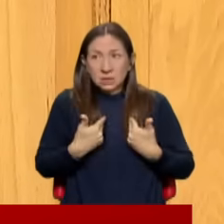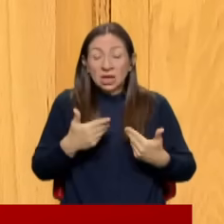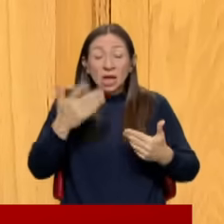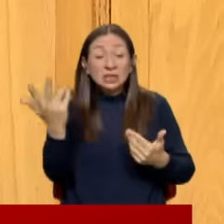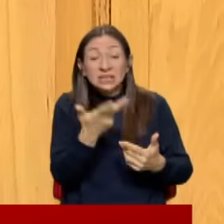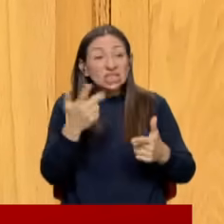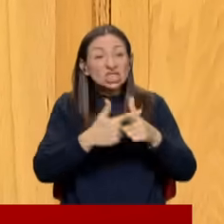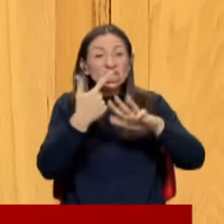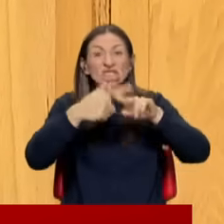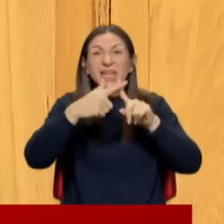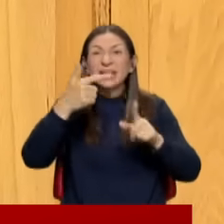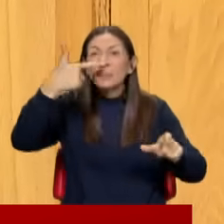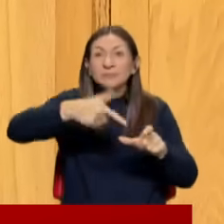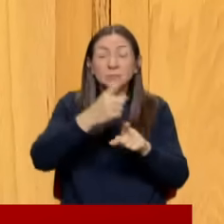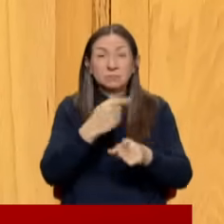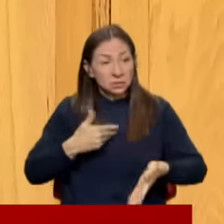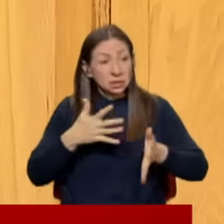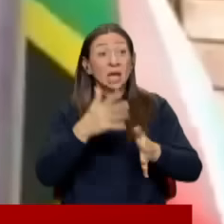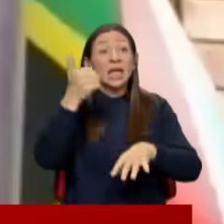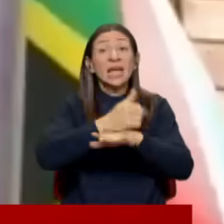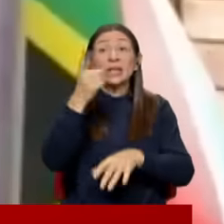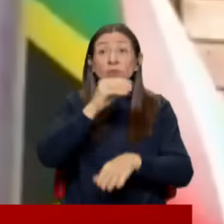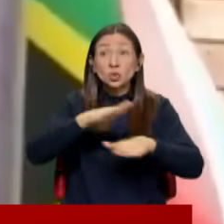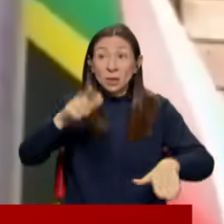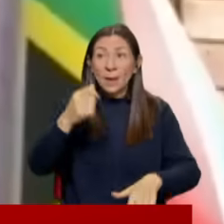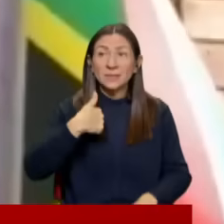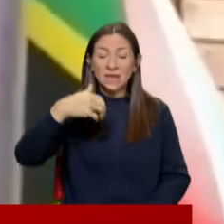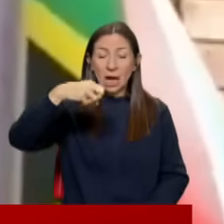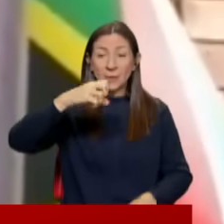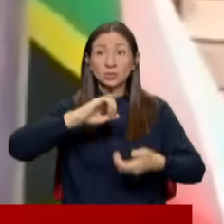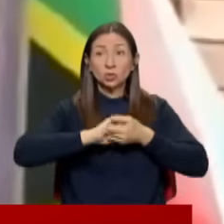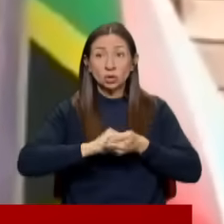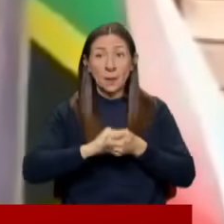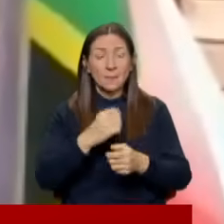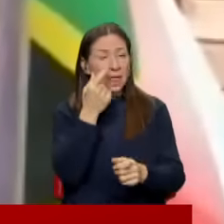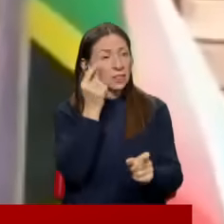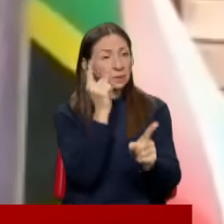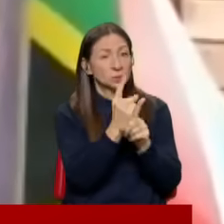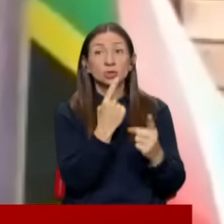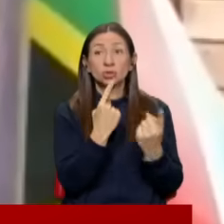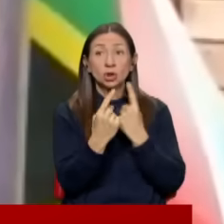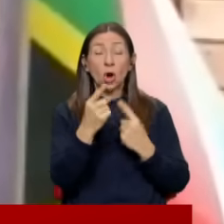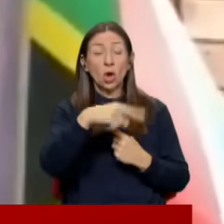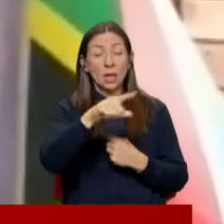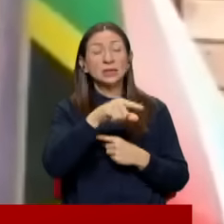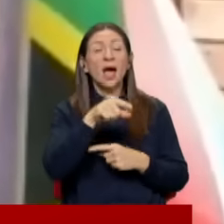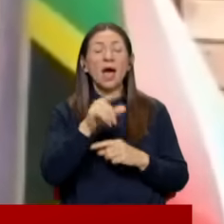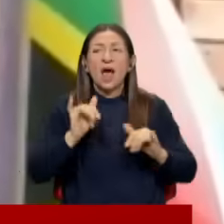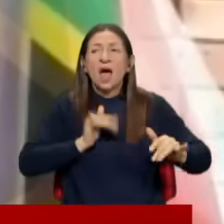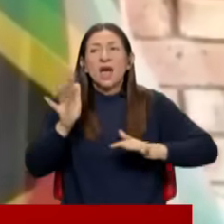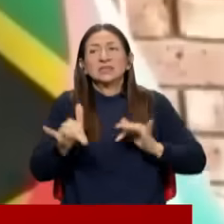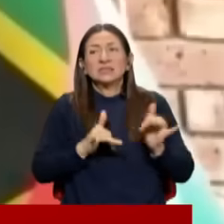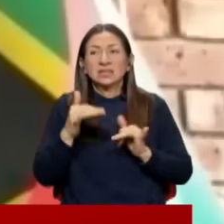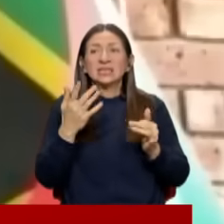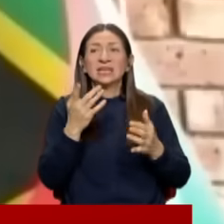yakıtları Türkiye'den gidiyor. İktidarın çocukları bunu yapıyor. Biz AK Partili dostlarımızla birebir görüştüğümüzde onlar da bu durumdan